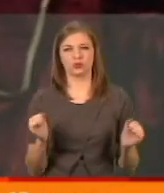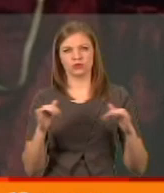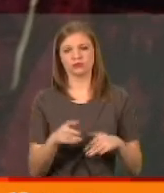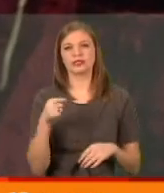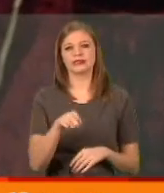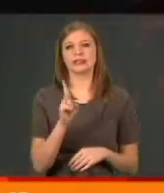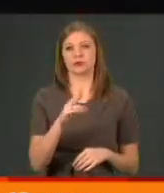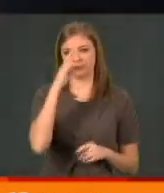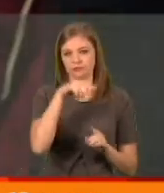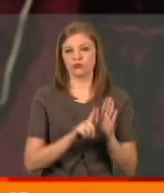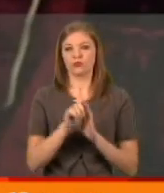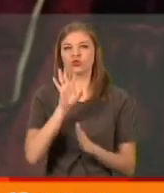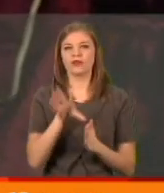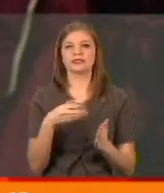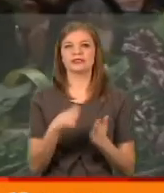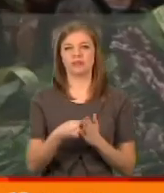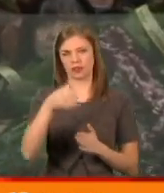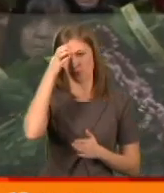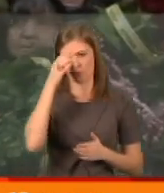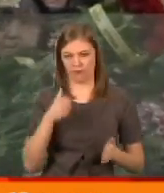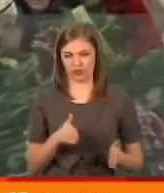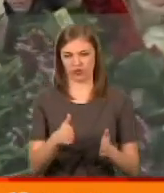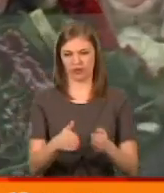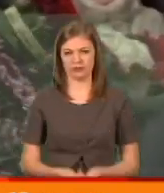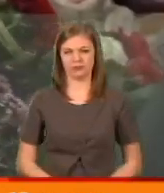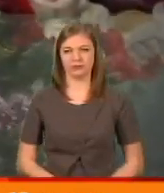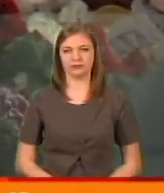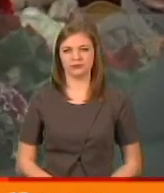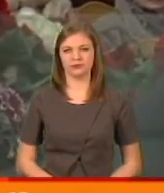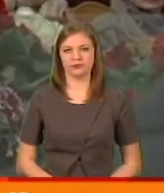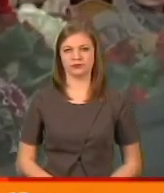з ким Попович починав свій науковий шлях.